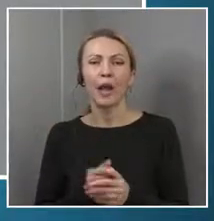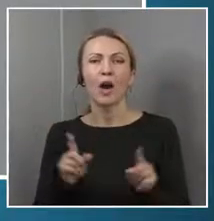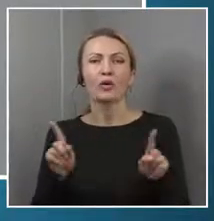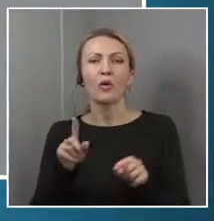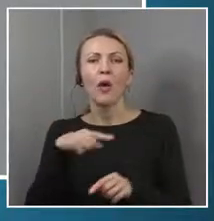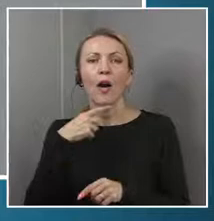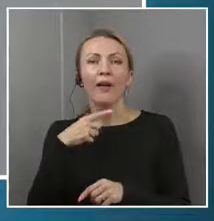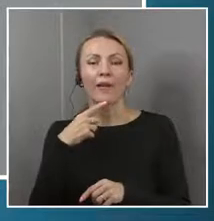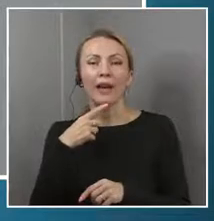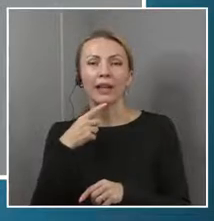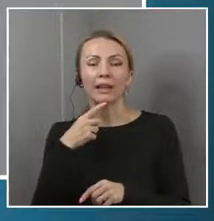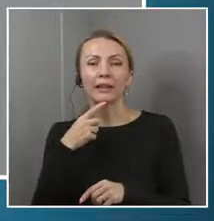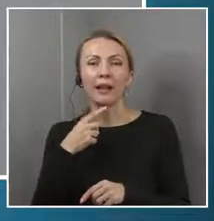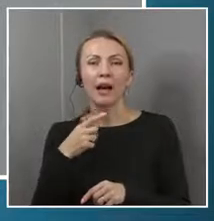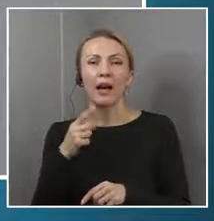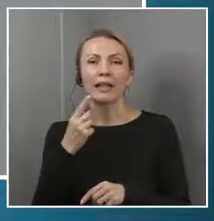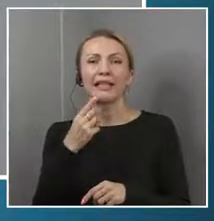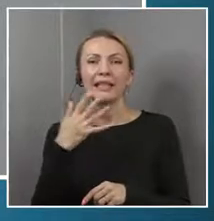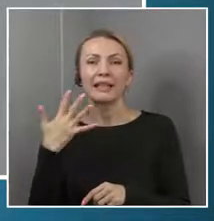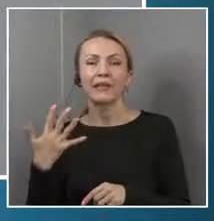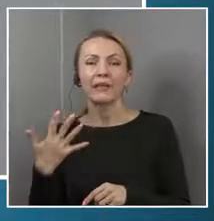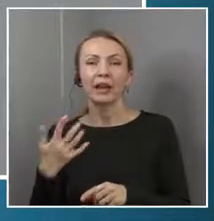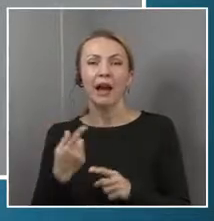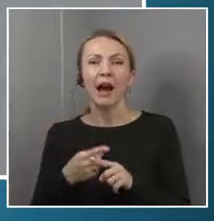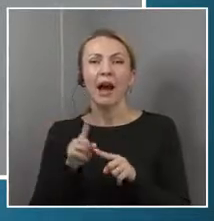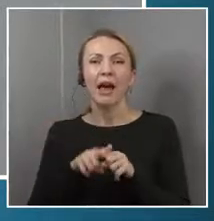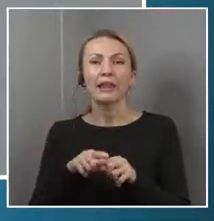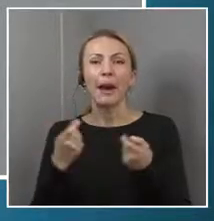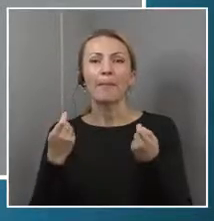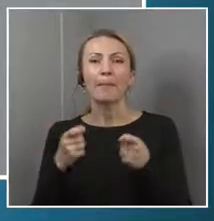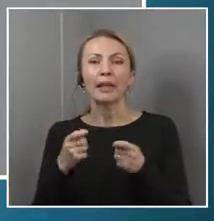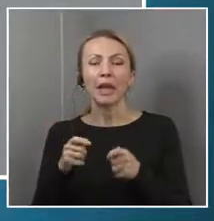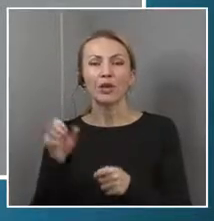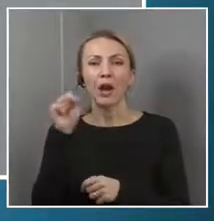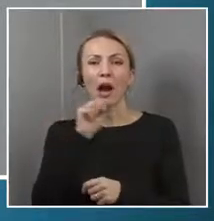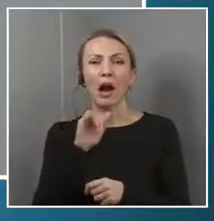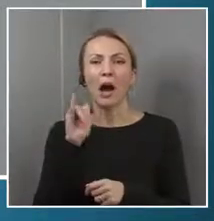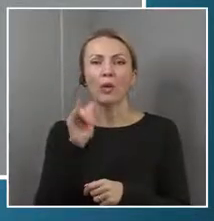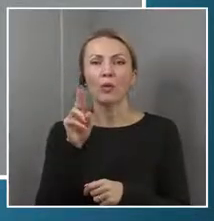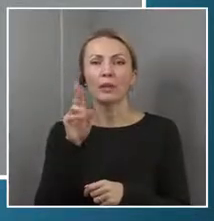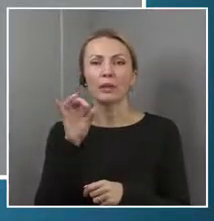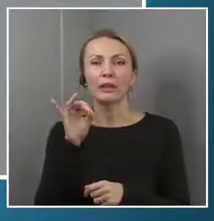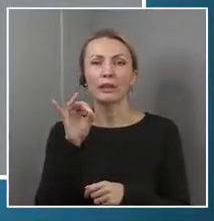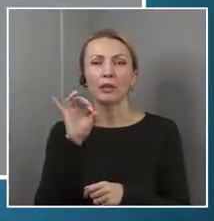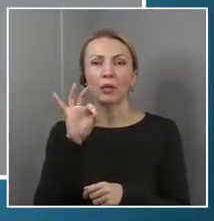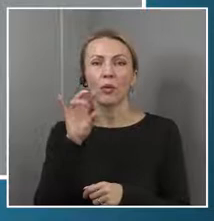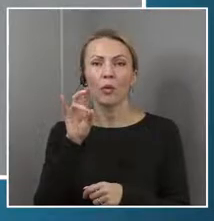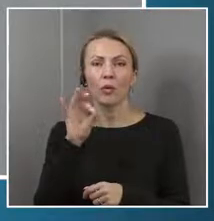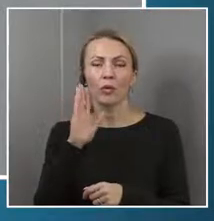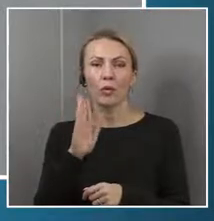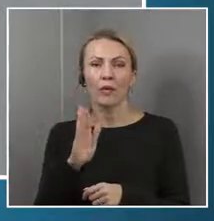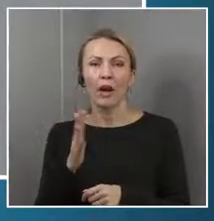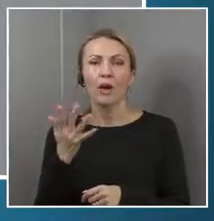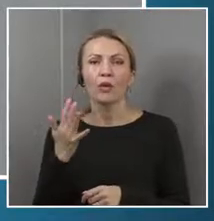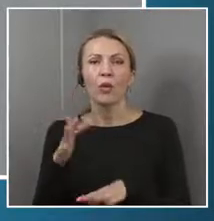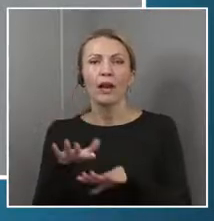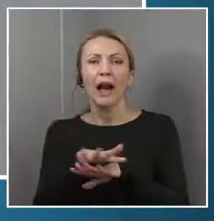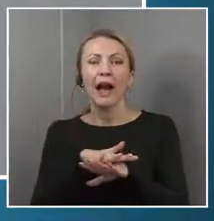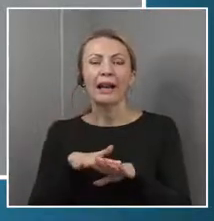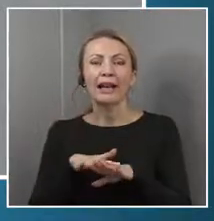Russian Передвижники, the Wanderers, I would sell it in an hour. So the demand is there.